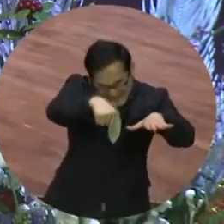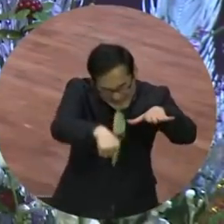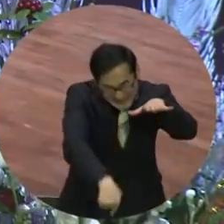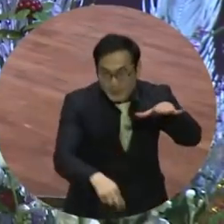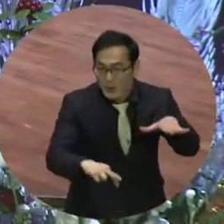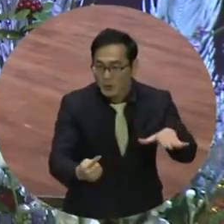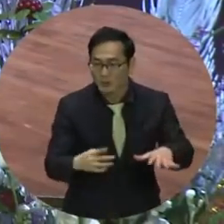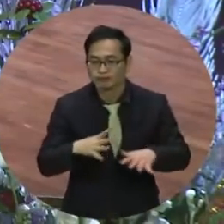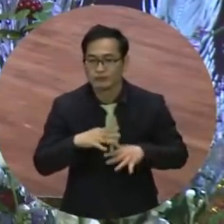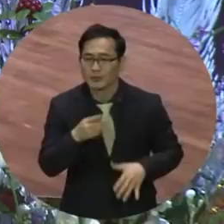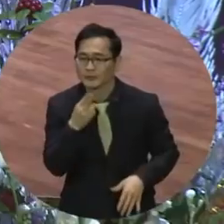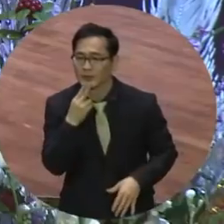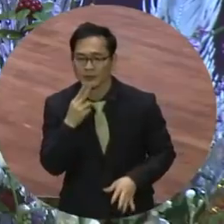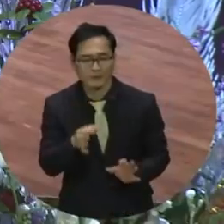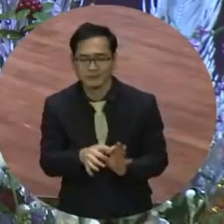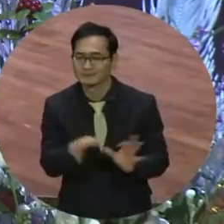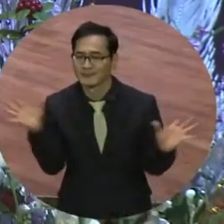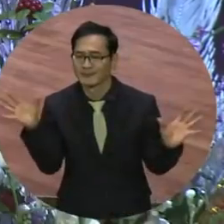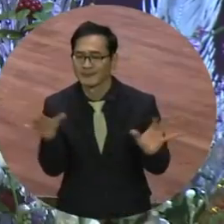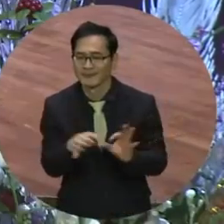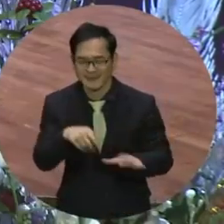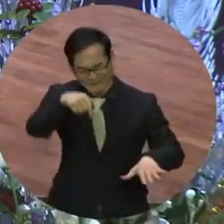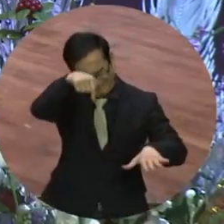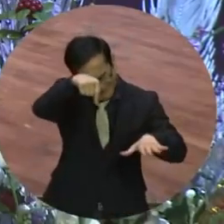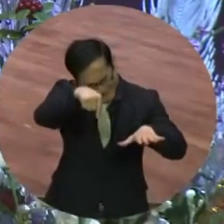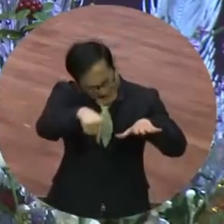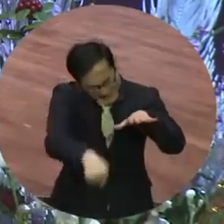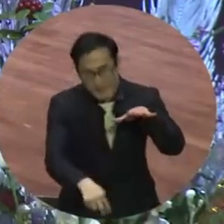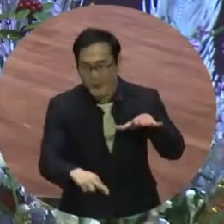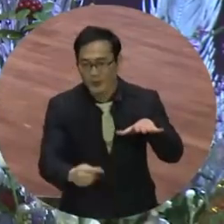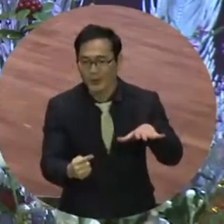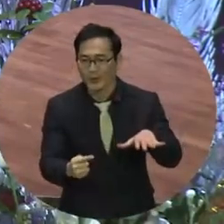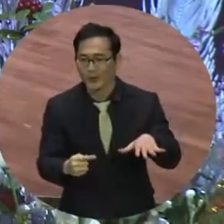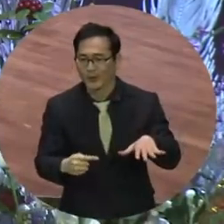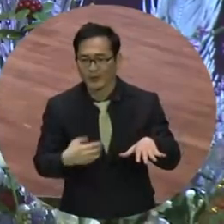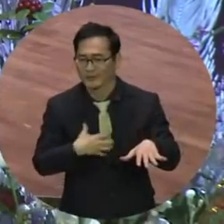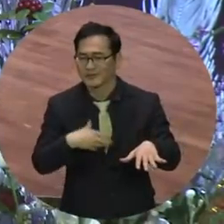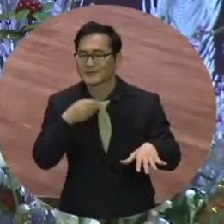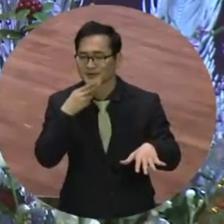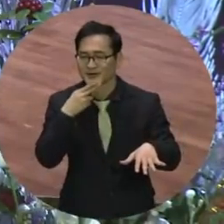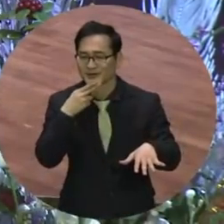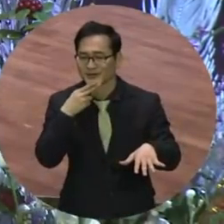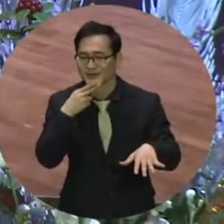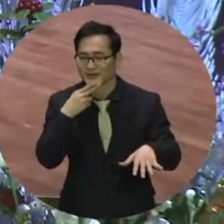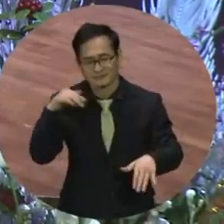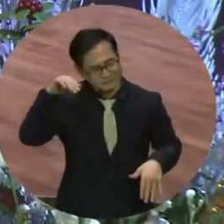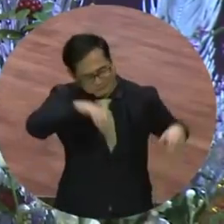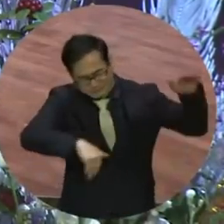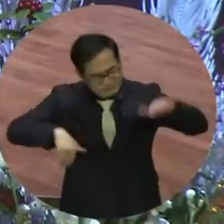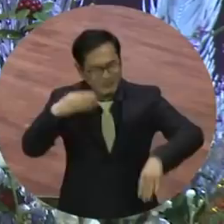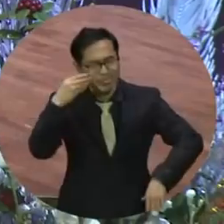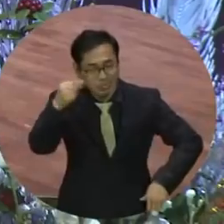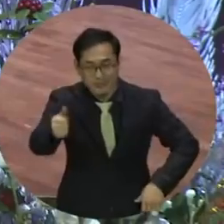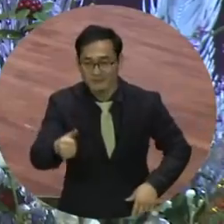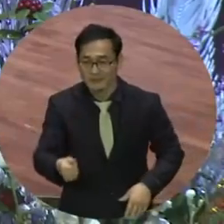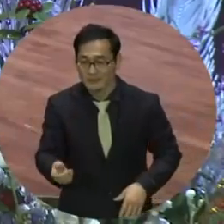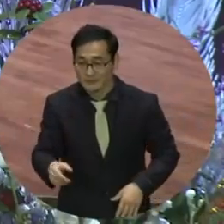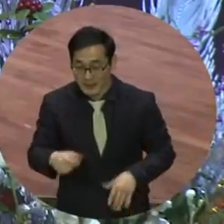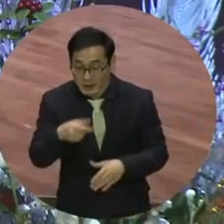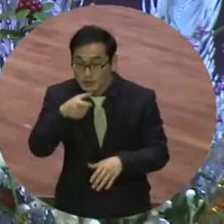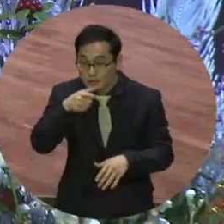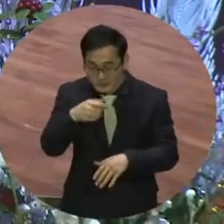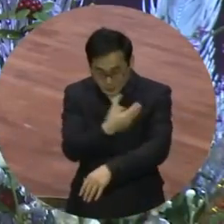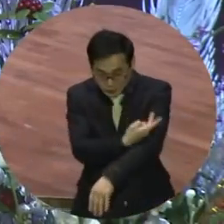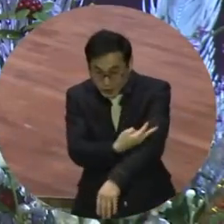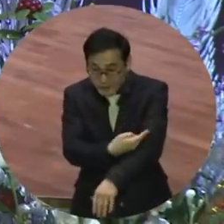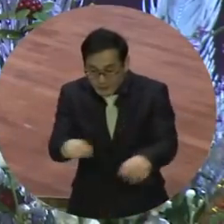없어요. 아무 상관없어요. 두려워하지 않습니다. 물이 아무리 깊어도 수영 잘하는 사람 그거 두려워하지 않아요. 그런데 수영 못한 사람